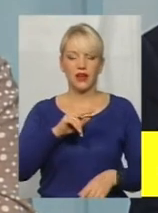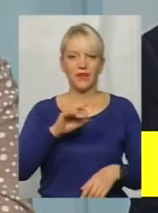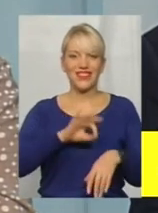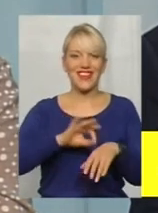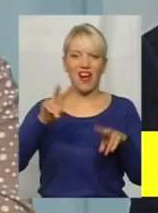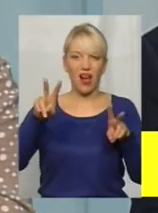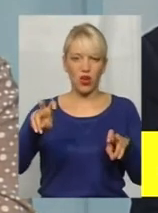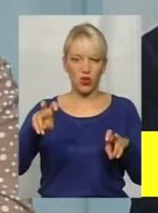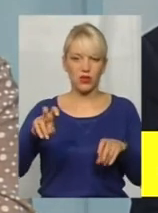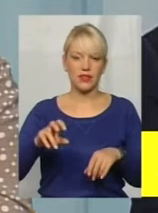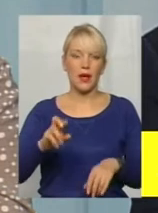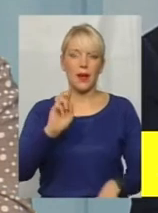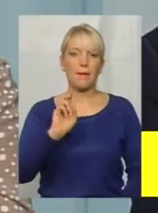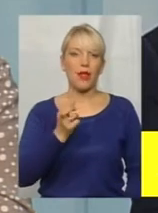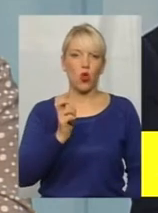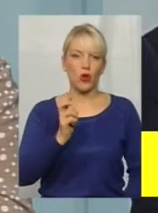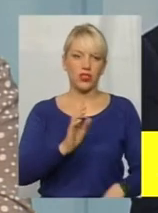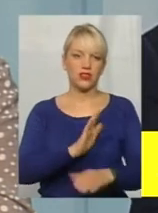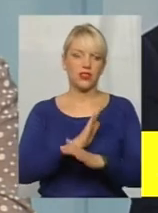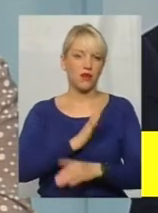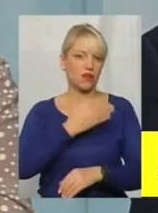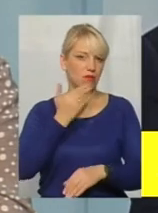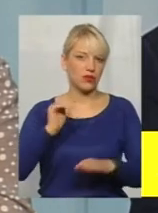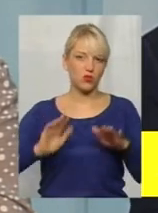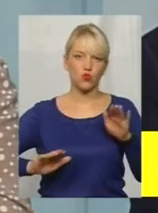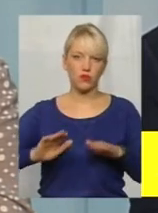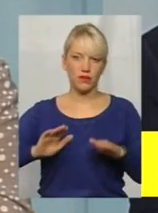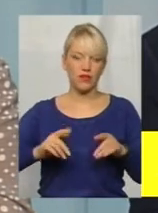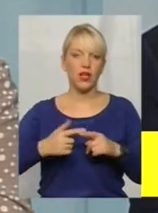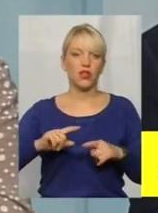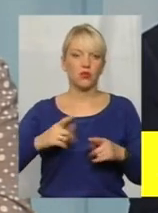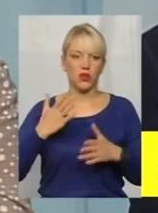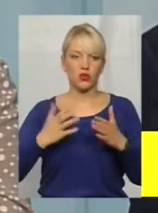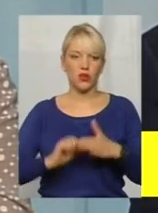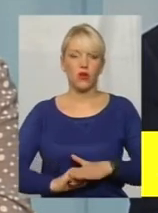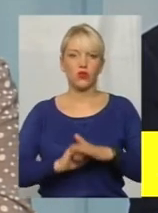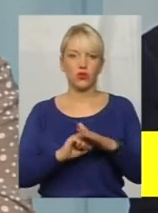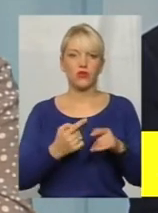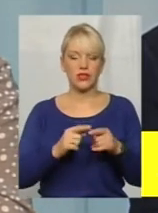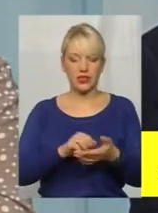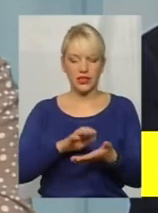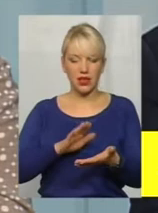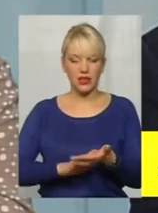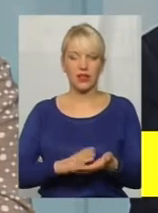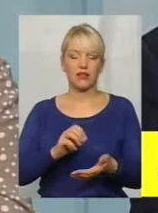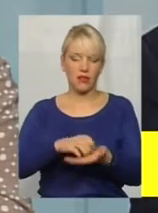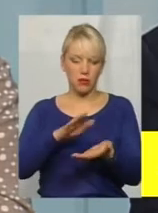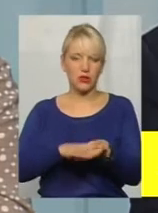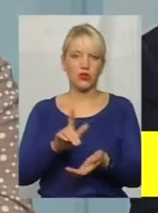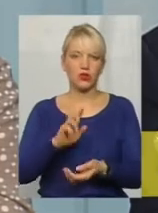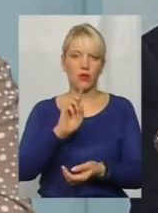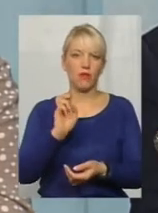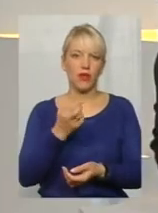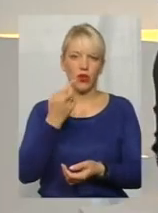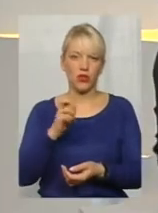я зовсім не ставлю під сумнів. Якщо на основі даних лікар поставив біологічну смерть. Ви